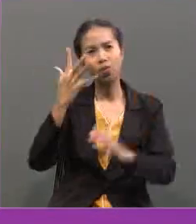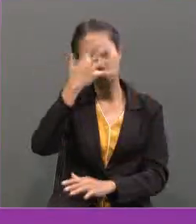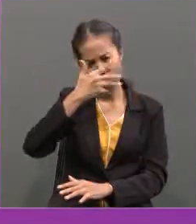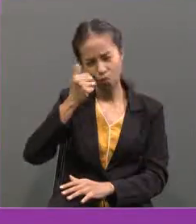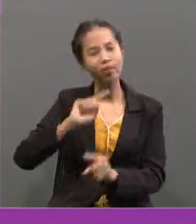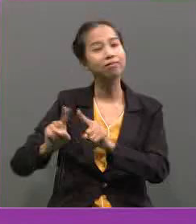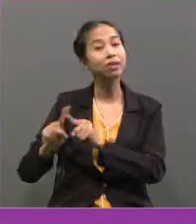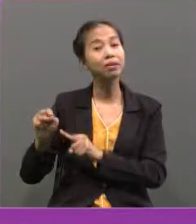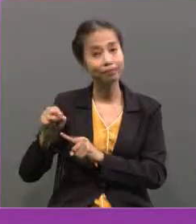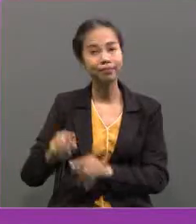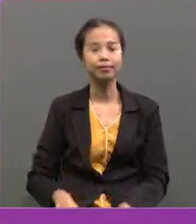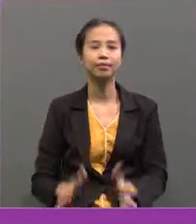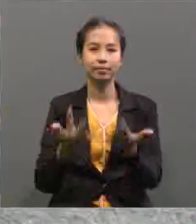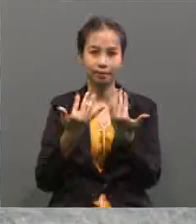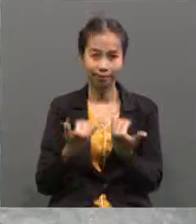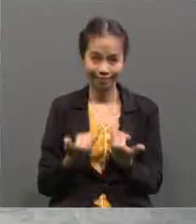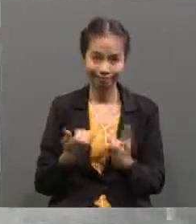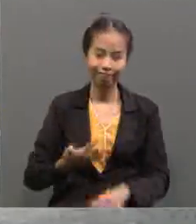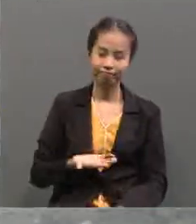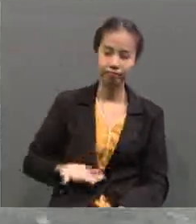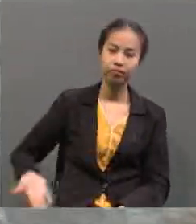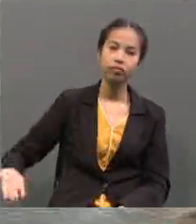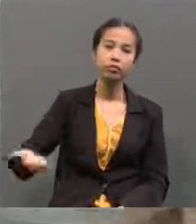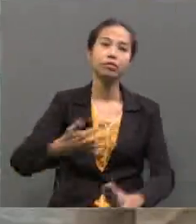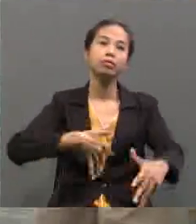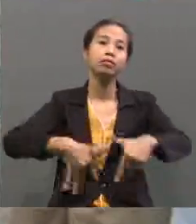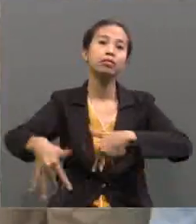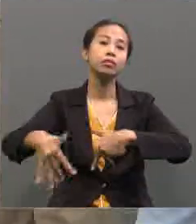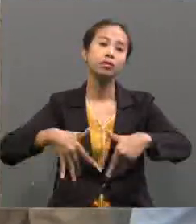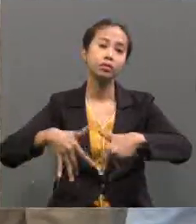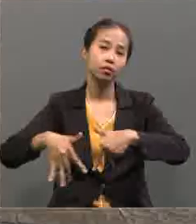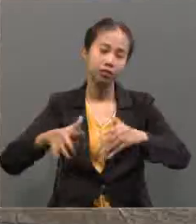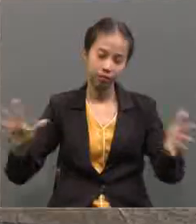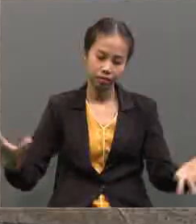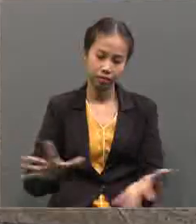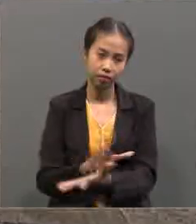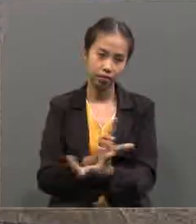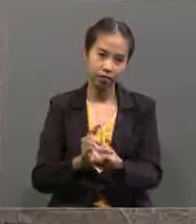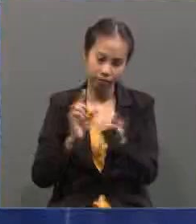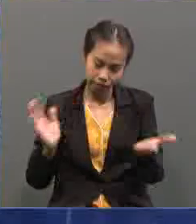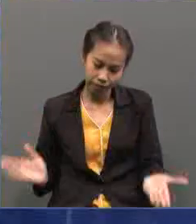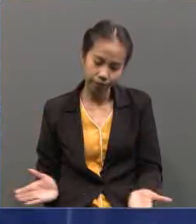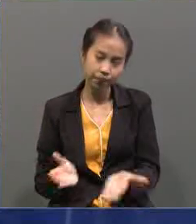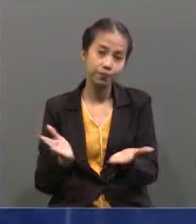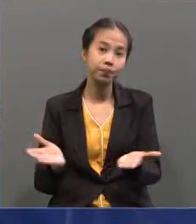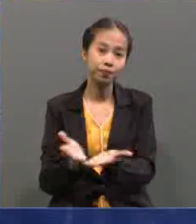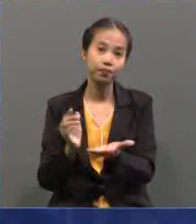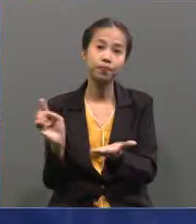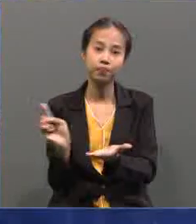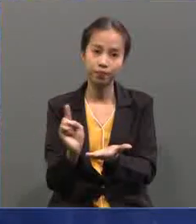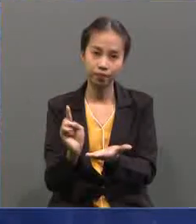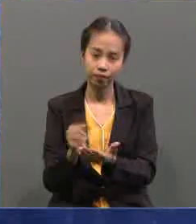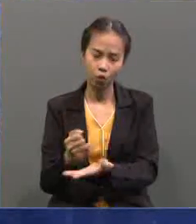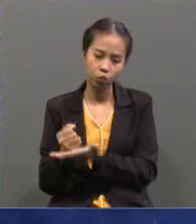เทศกาลลอยกระทงค่ะเชิญชวนพี่น้องชาวไทยทั่วประเทศนะคะร่วมกันสืบสประเพณีไทยแบบรักโลกรักประเพณีไทยร่วม